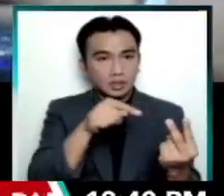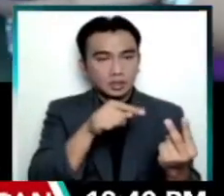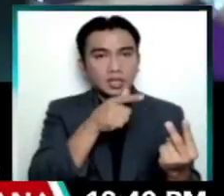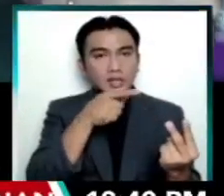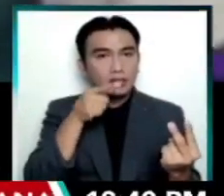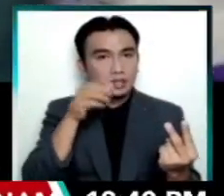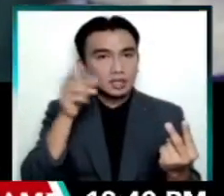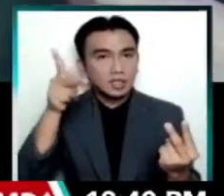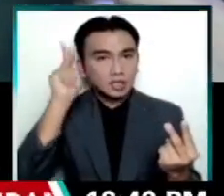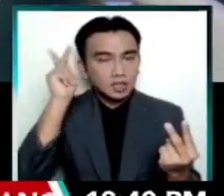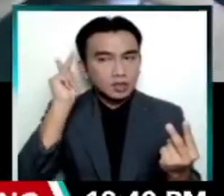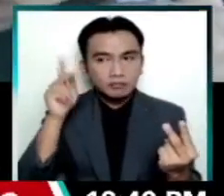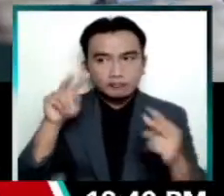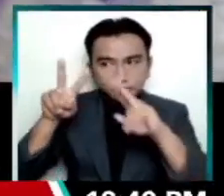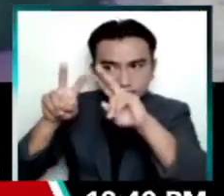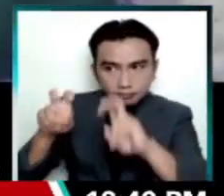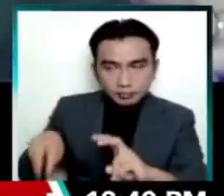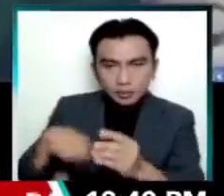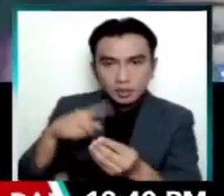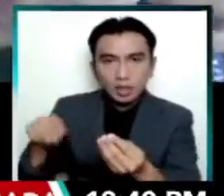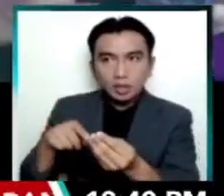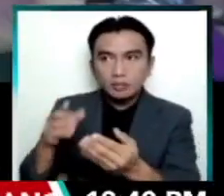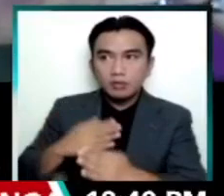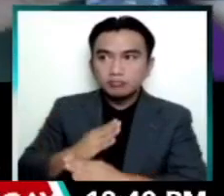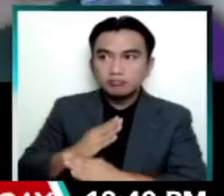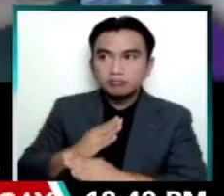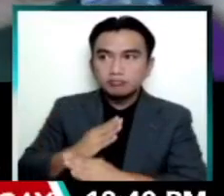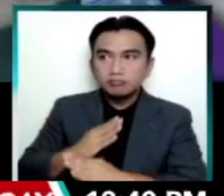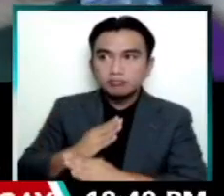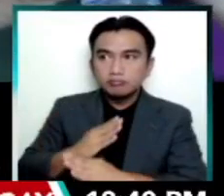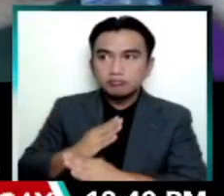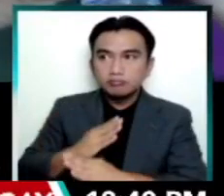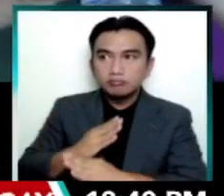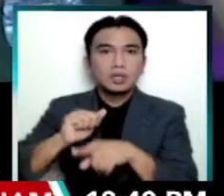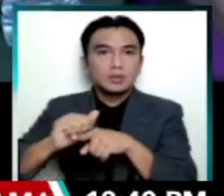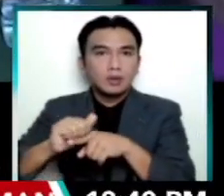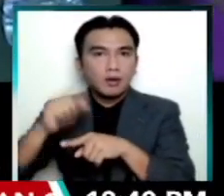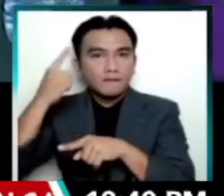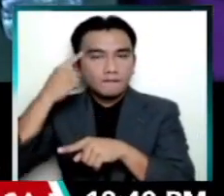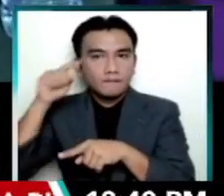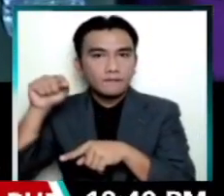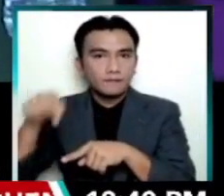na pangaharang umano sa mga magsasanay sa mga poll watcher nila sa mga probinsya.